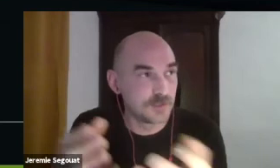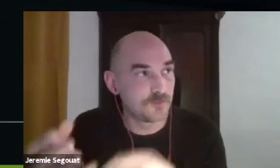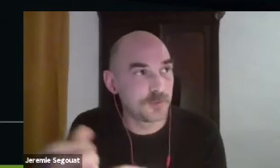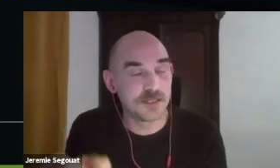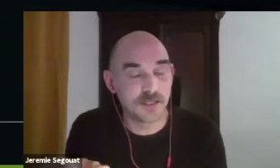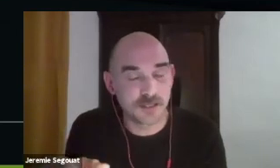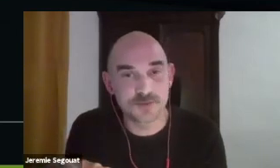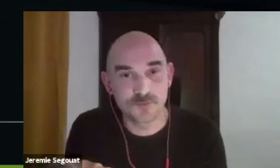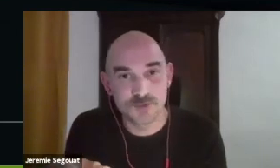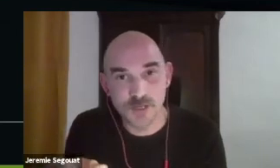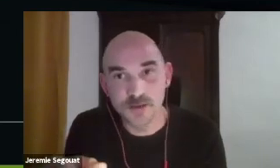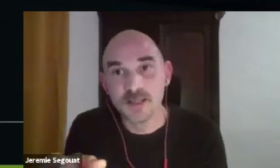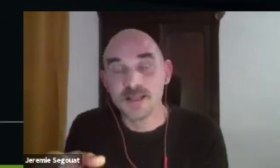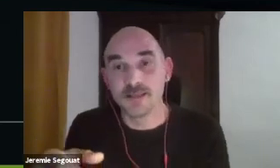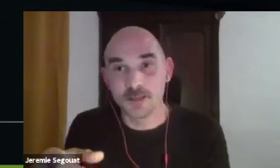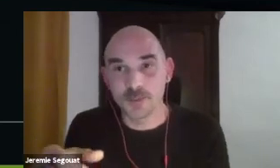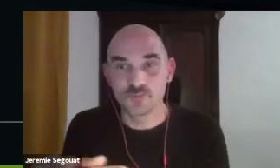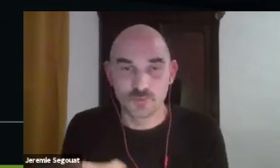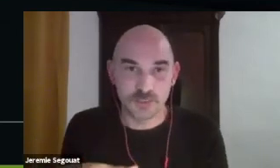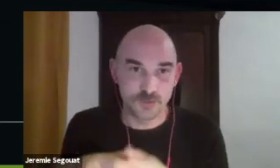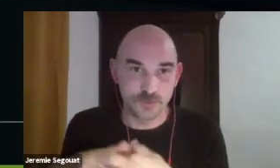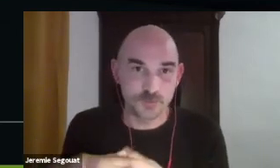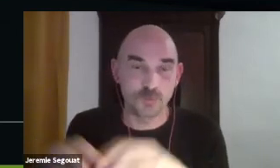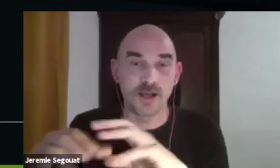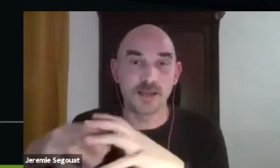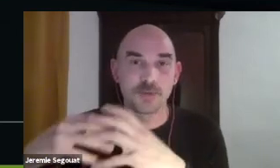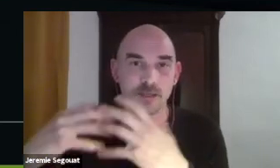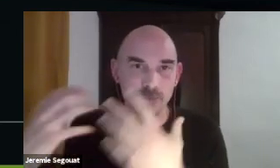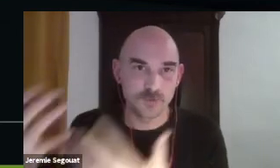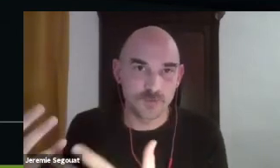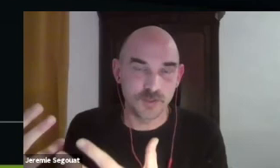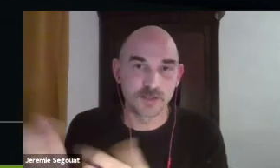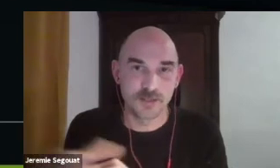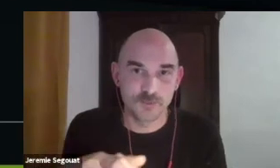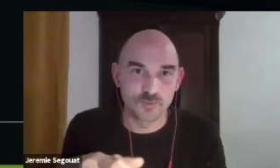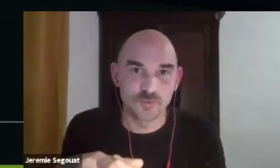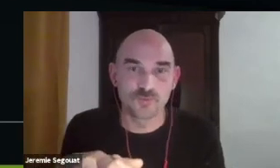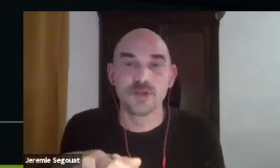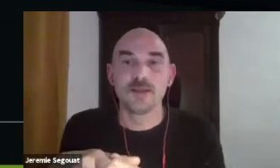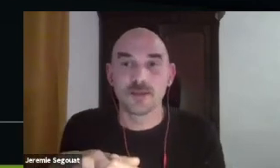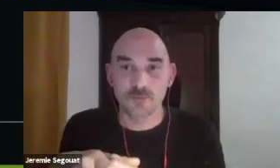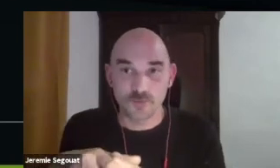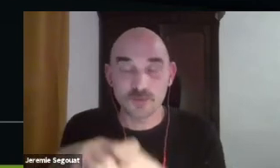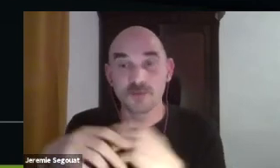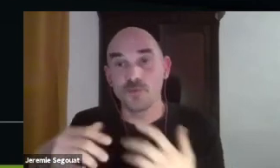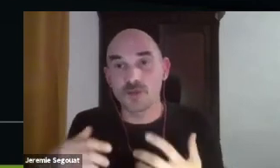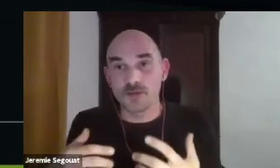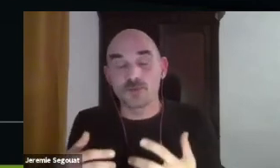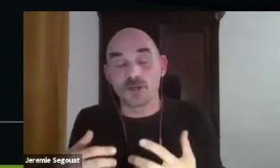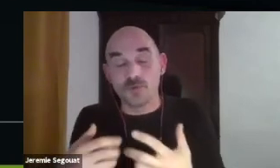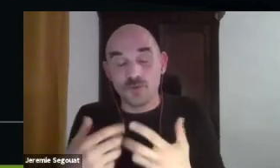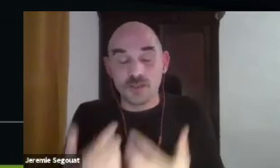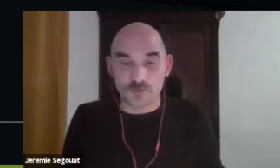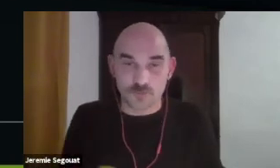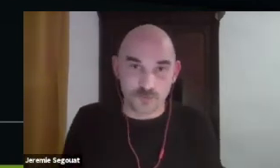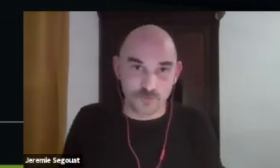auditifs même s'il y a des restes visuels il n'y pas toujours assez de restes pour pouvoir appréhender l'univers qui est autour de nous et donc en fait au travers